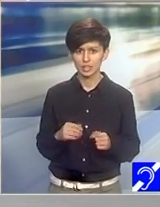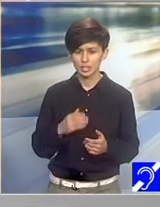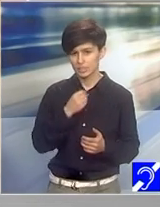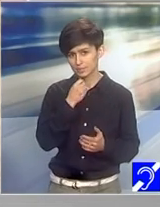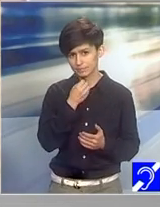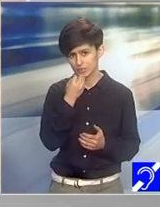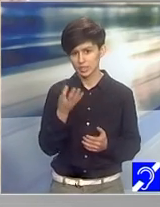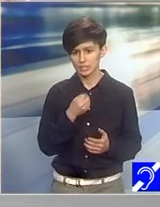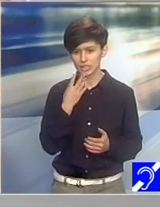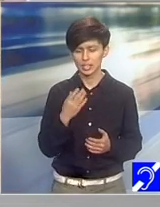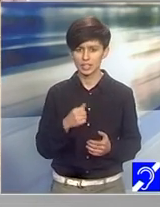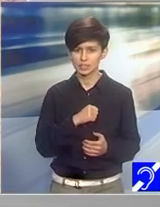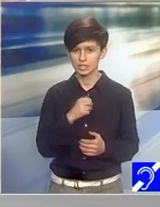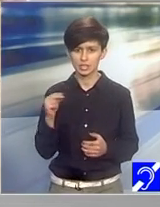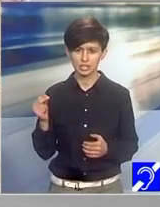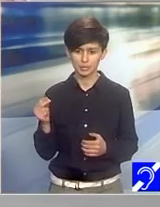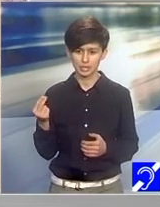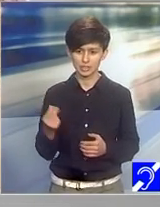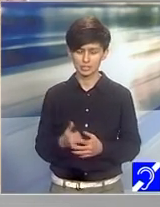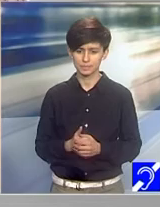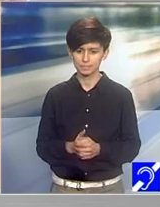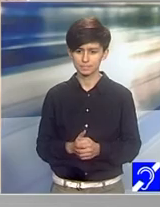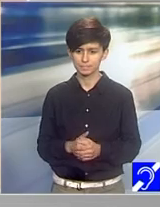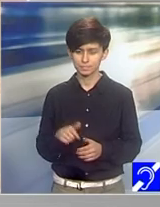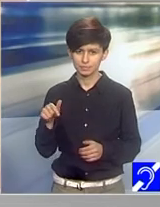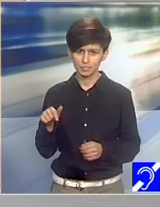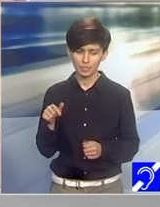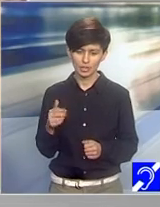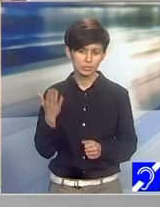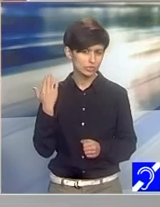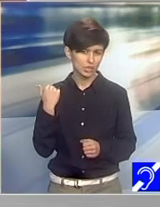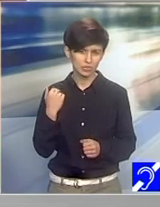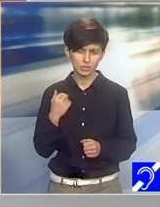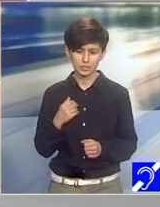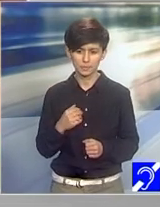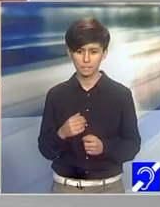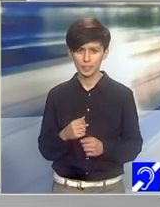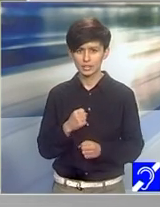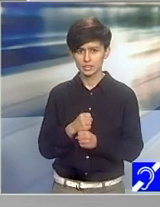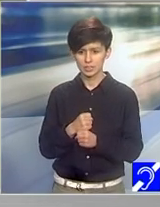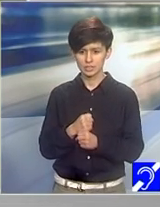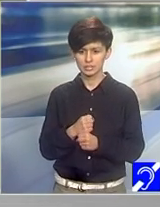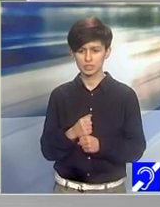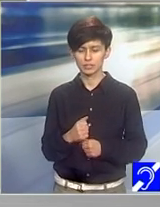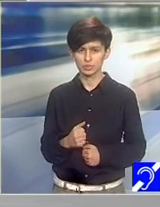în 1862, în momentul în care se realizează unirea de plină. Apoi în